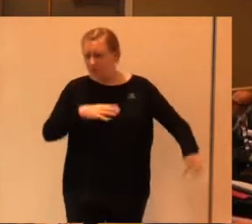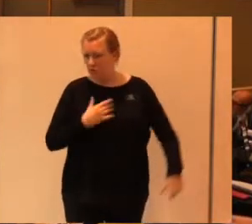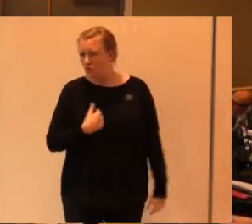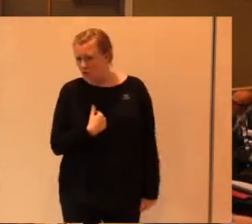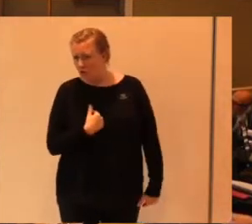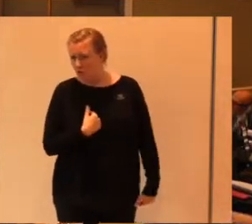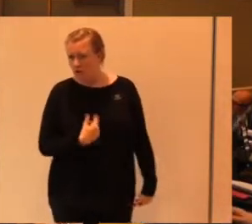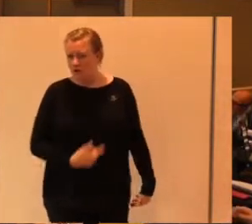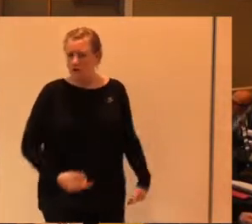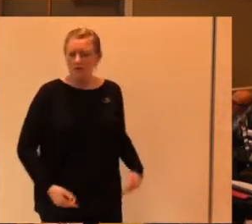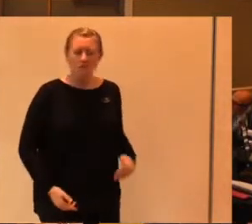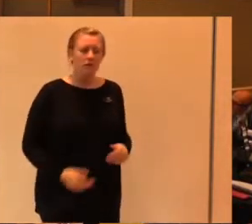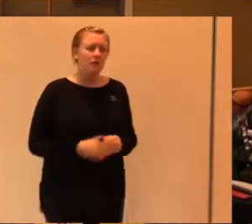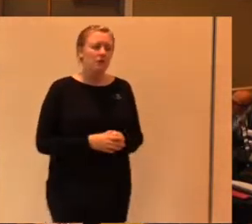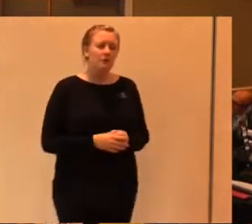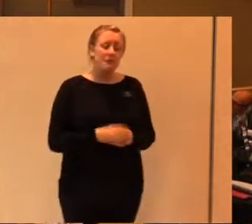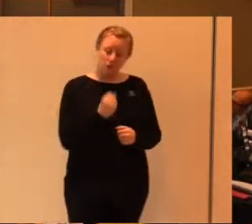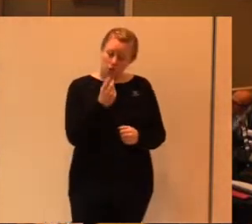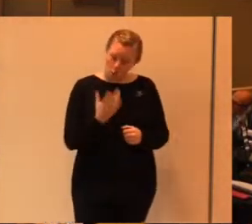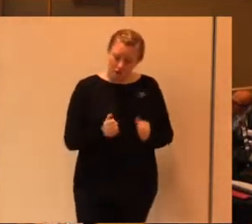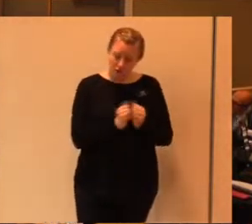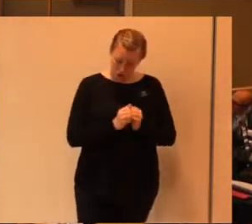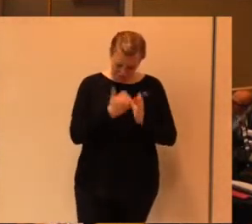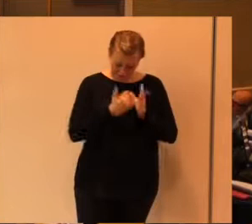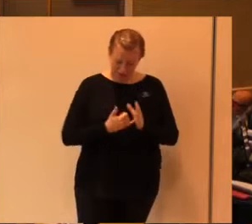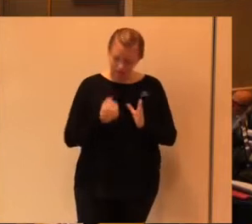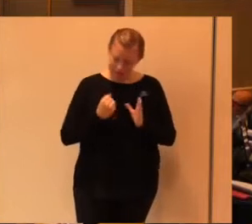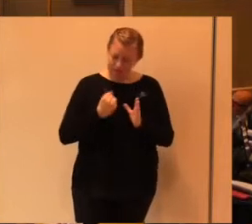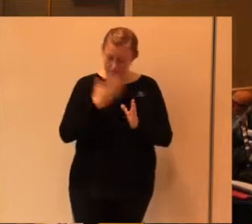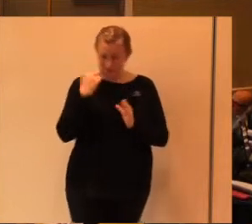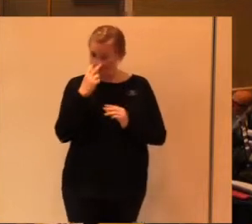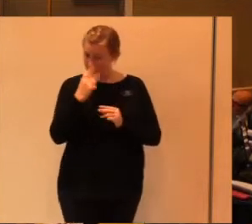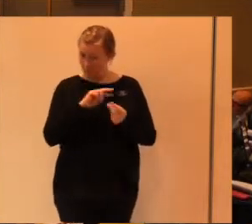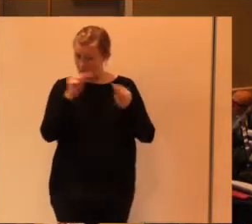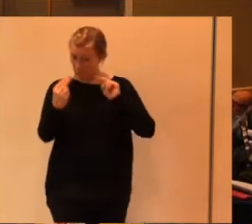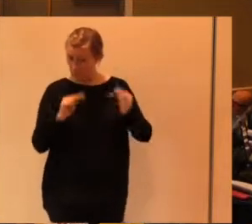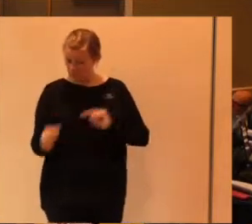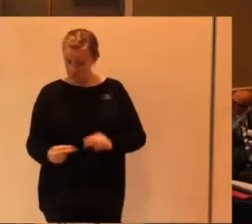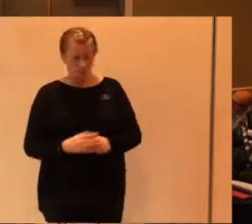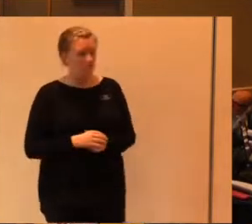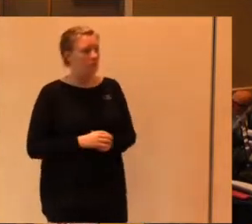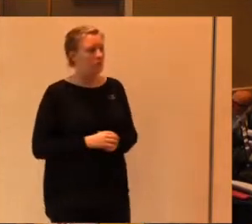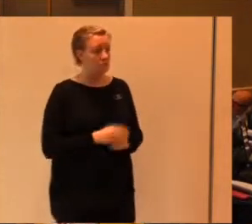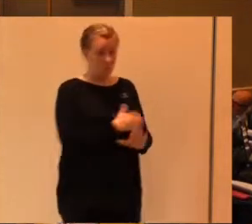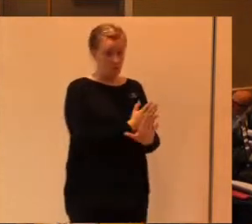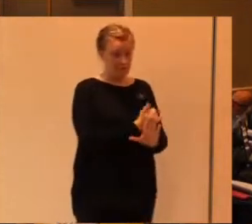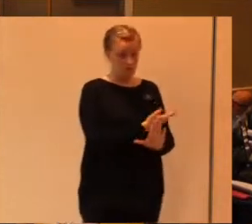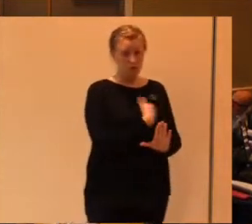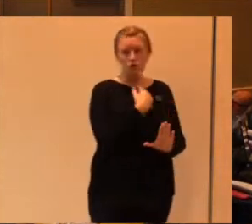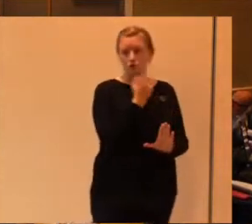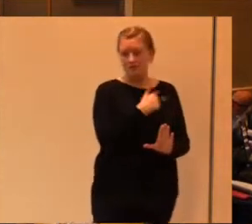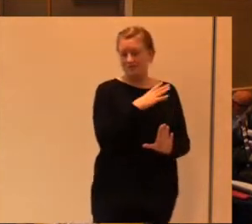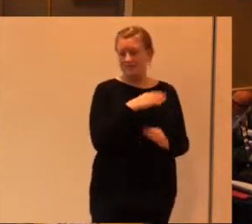några viktiga beståndsdelar tycker jag man kan lyfta fram från lite olika håll. Och jag nämnde då på förmiddagen att det finns en sån här